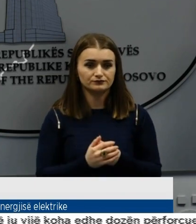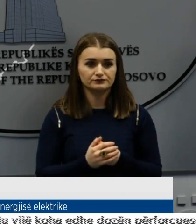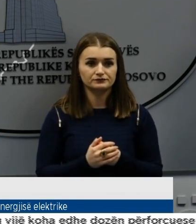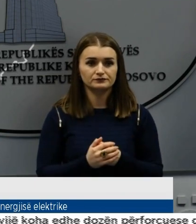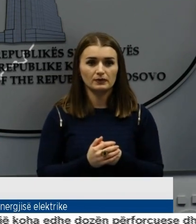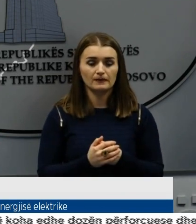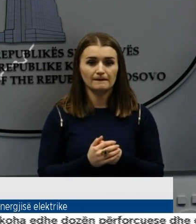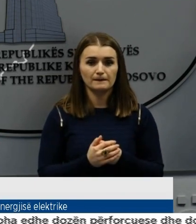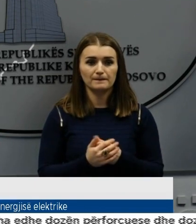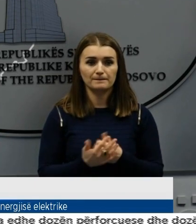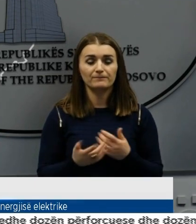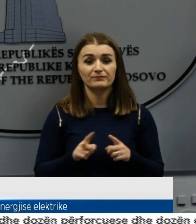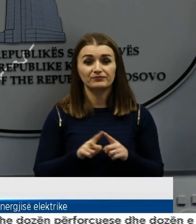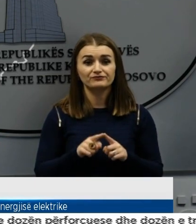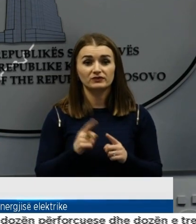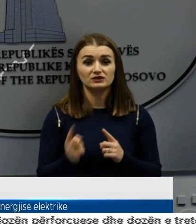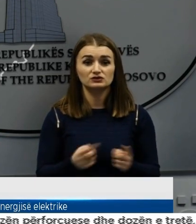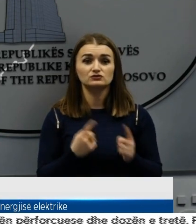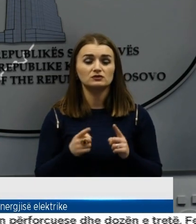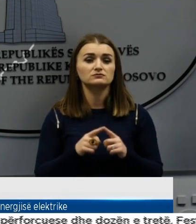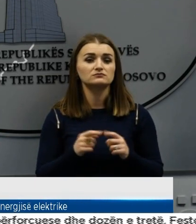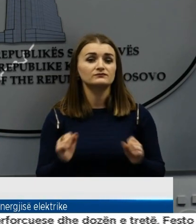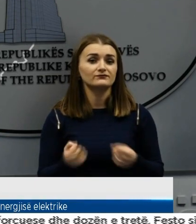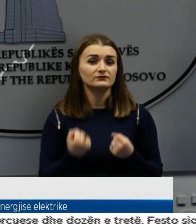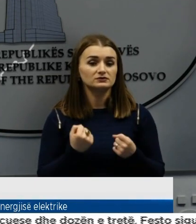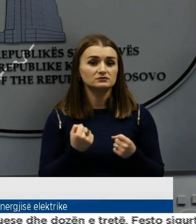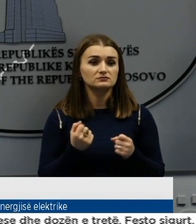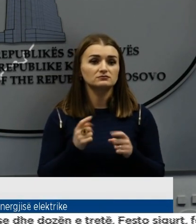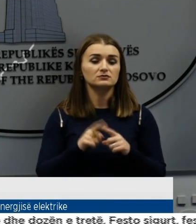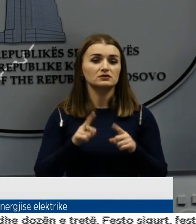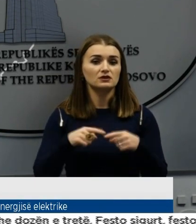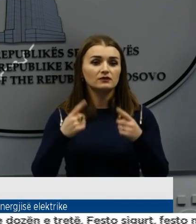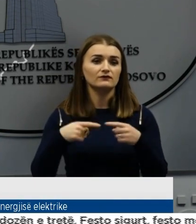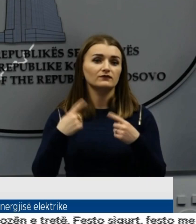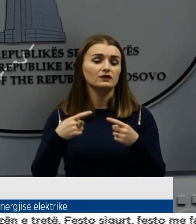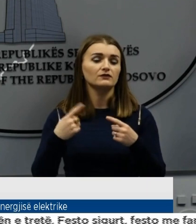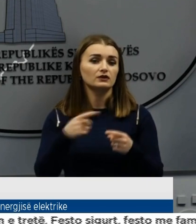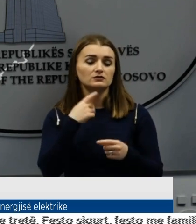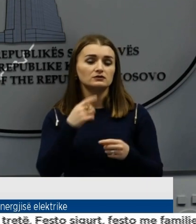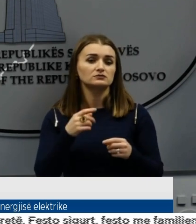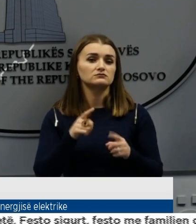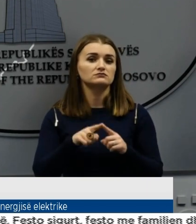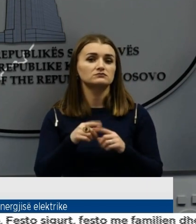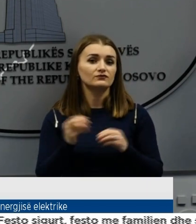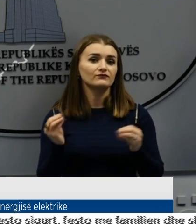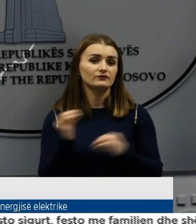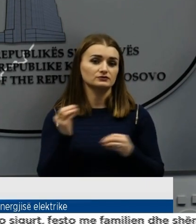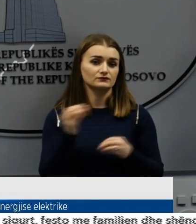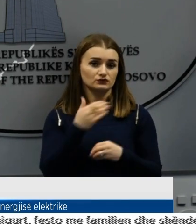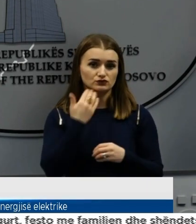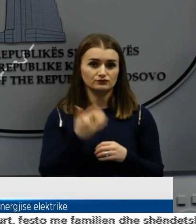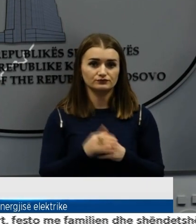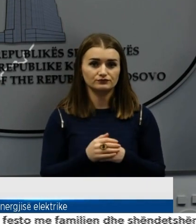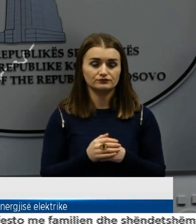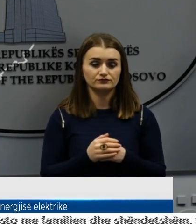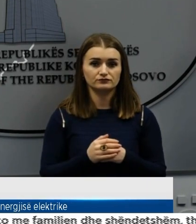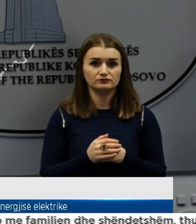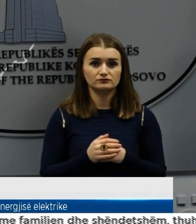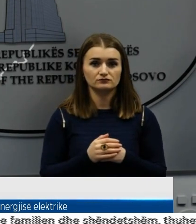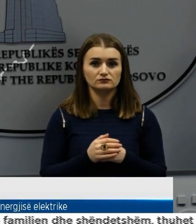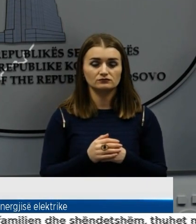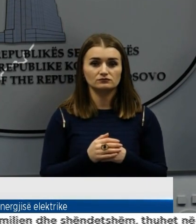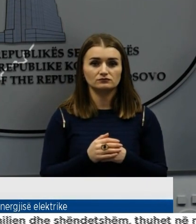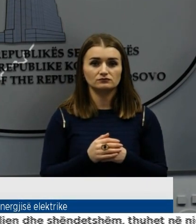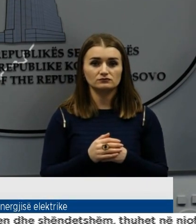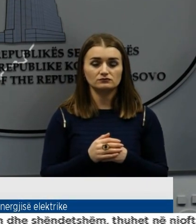përketsuar java e javës e dita e ditës. Mos operimi i plot i kapaciteteve gjeneruese